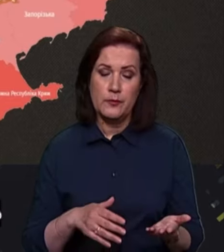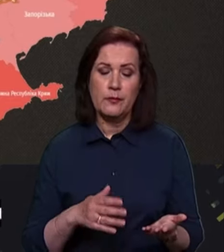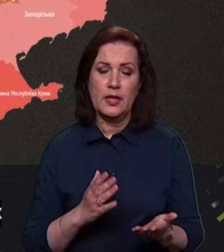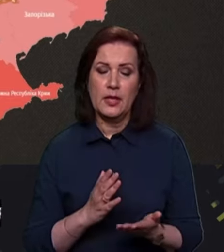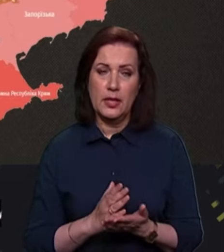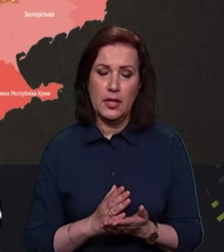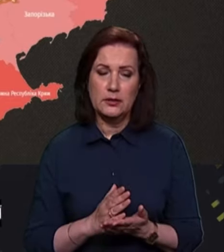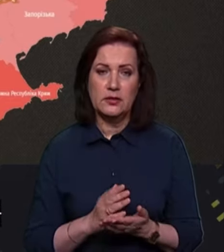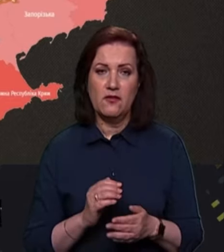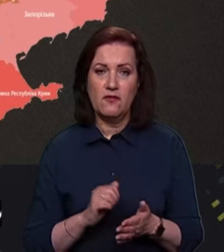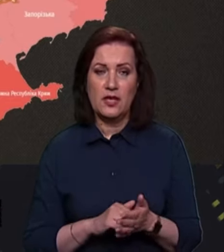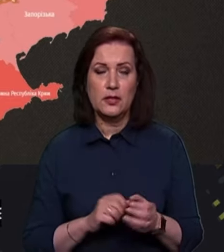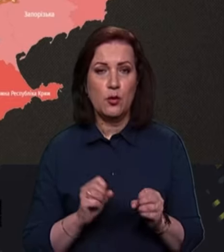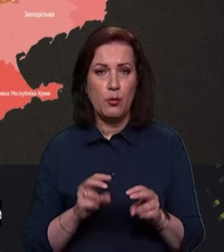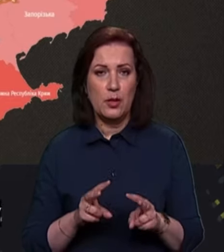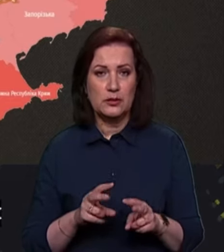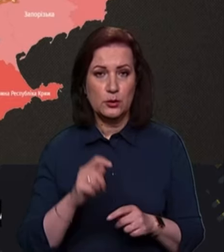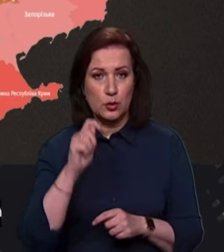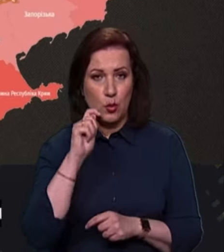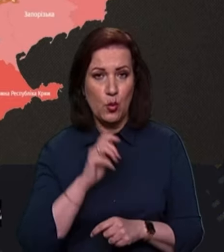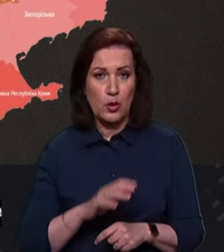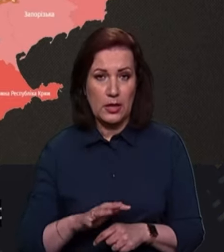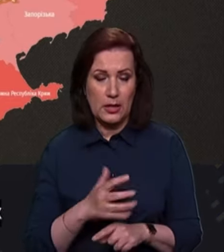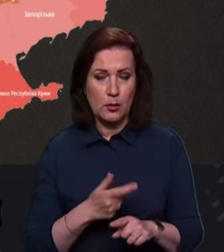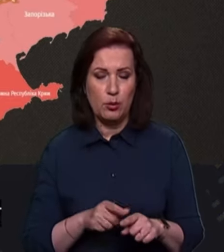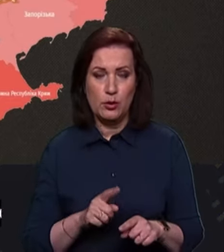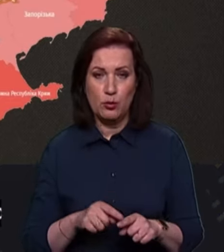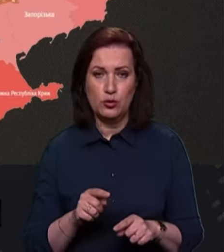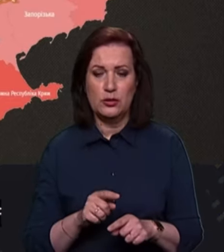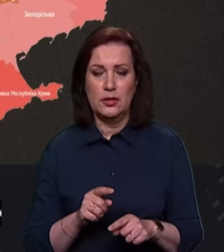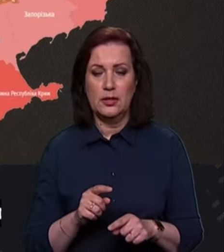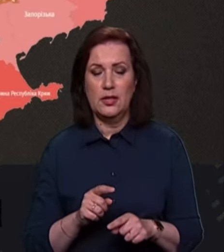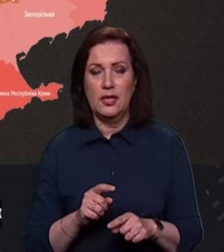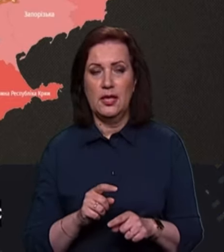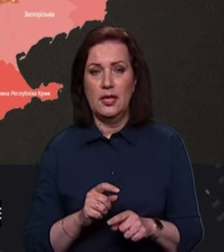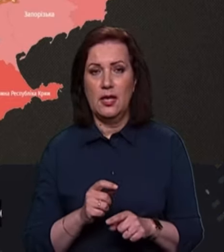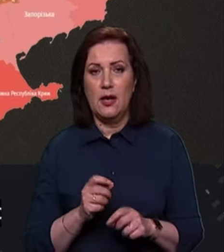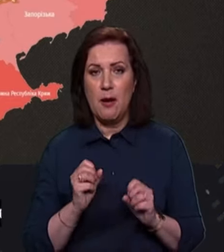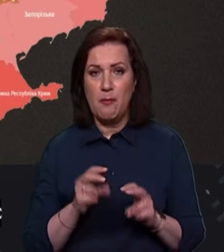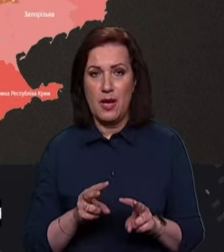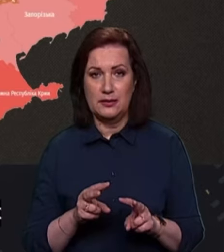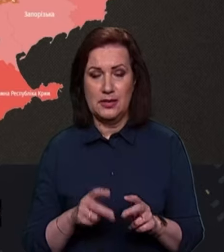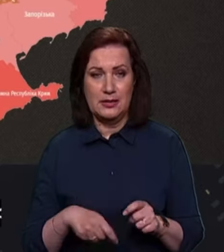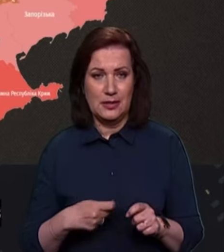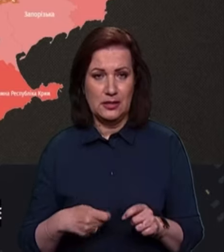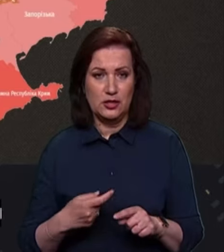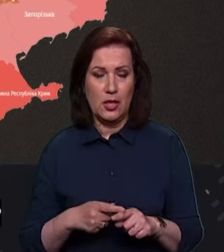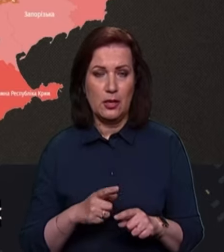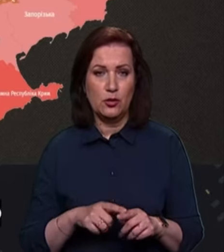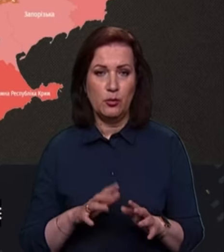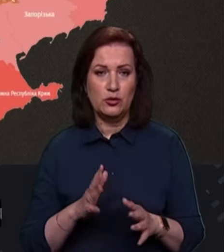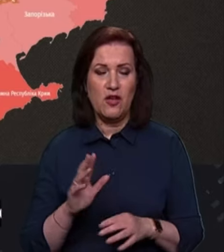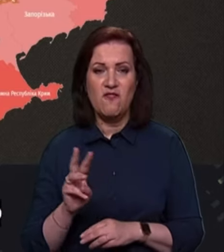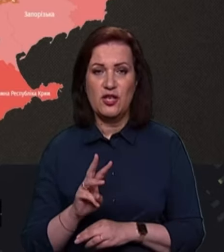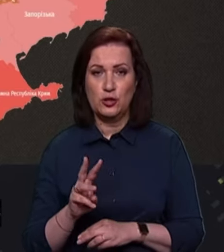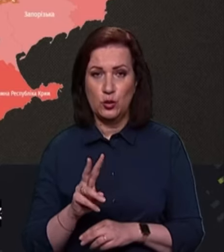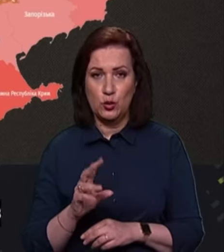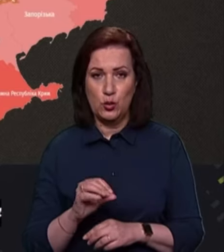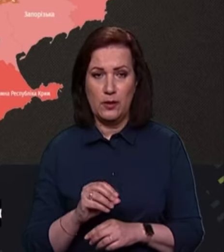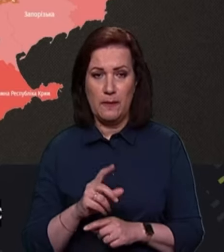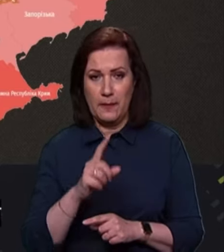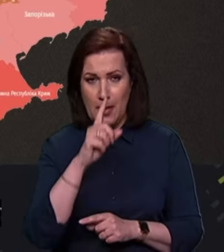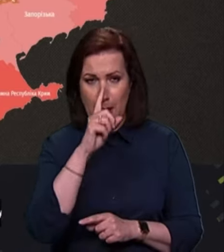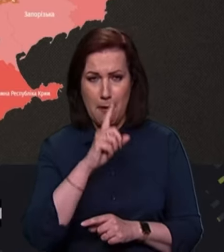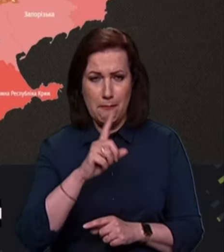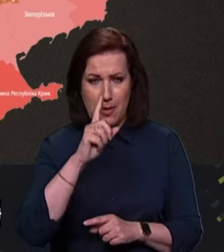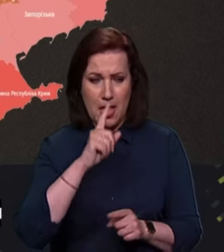зрения, есть фактор опасности Украины. Потому что та невероятно опасная затяжка, которая произошла в Вашингтоне, на месяцы